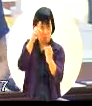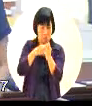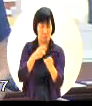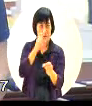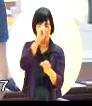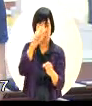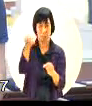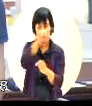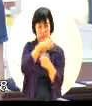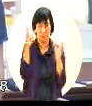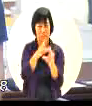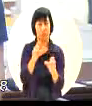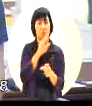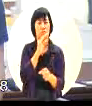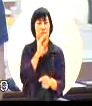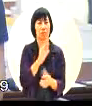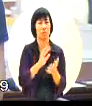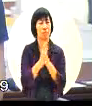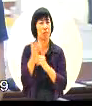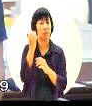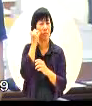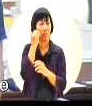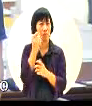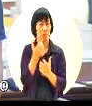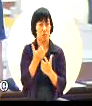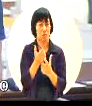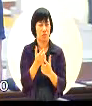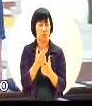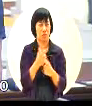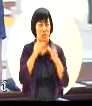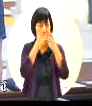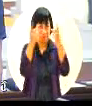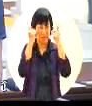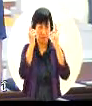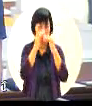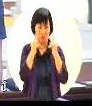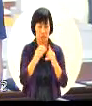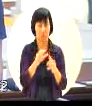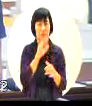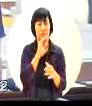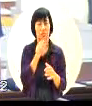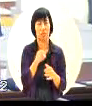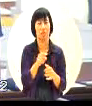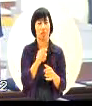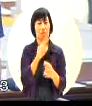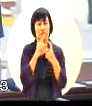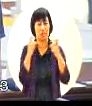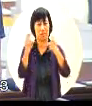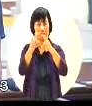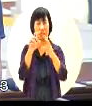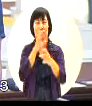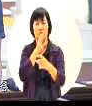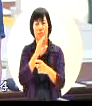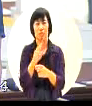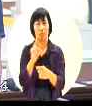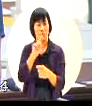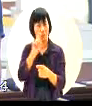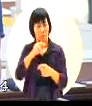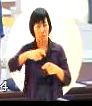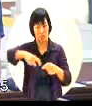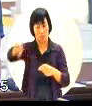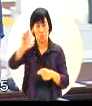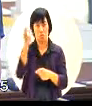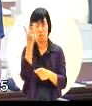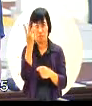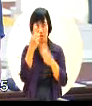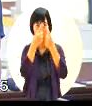啊嘞，好，我希望讲，因为大学城对阮燕巢来讲足重要，尤其伫伊伫燕山内底有三间大学吼，学